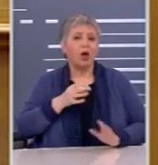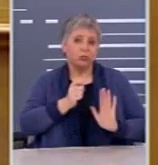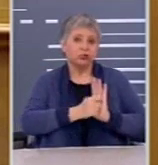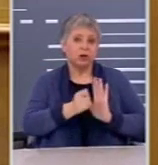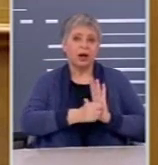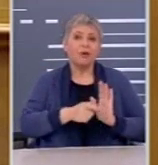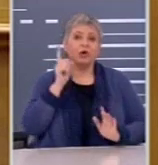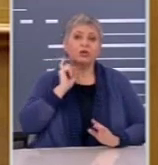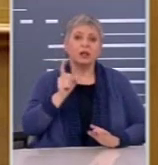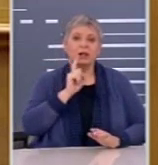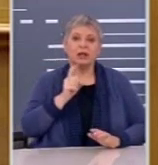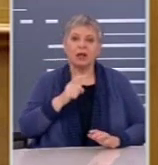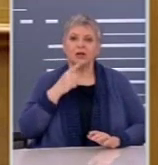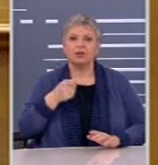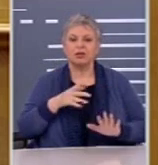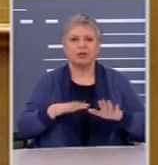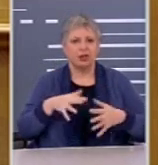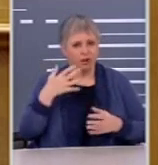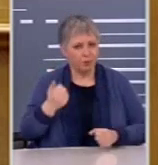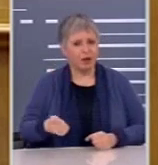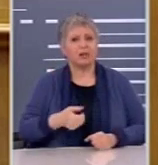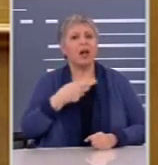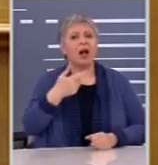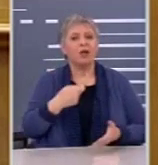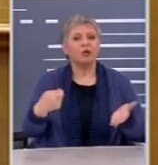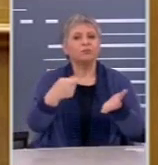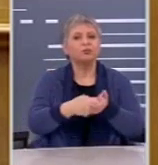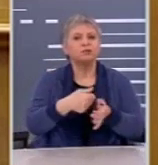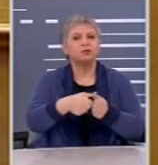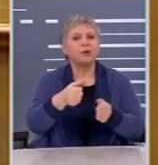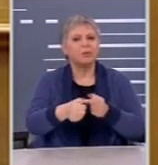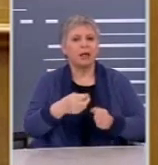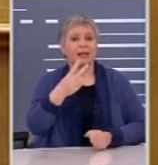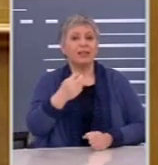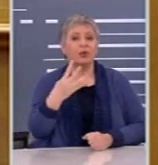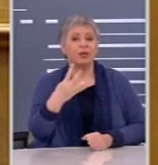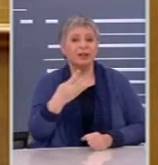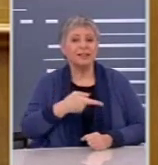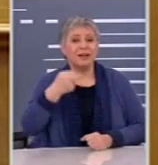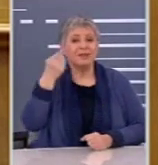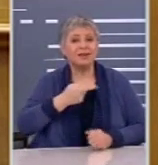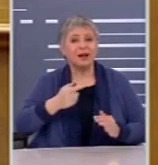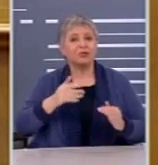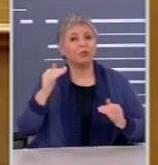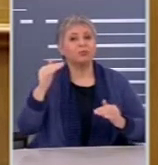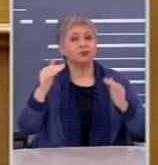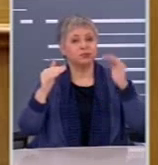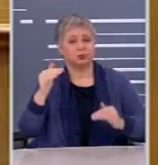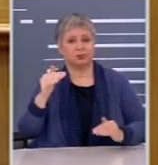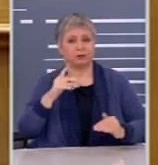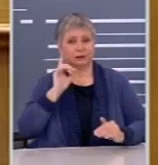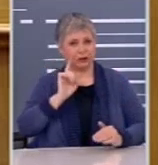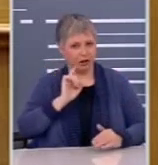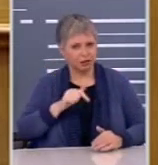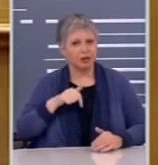γυναίκες αμείβονται κατά μέσο όρο 24% λιγότερο από τους άντρες. Σε 100 χώρες οι γυναίκες αντιμετωπίζουν προβλήματα